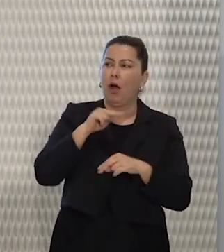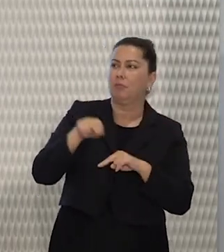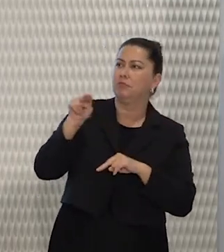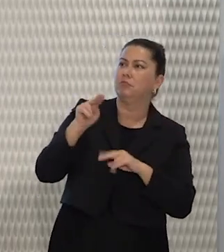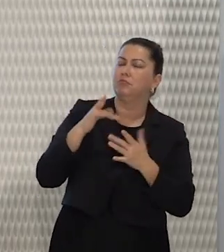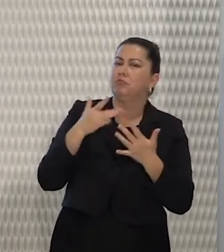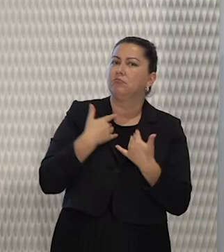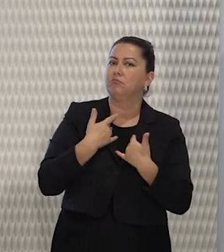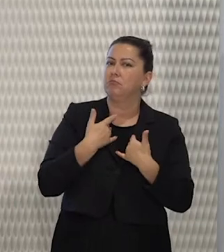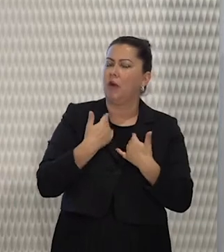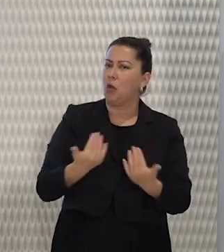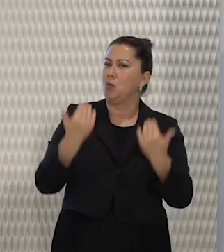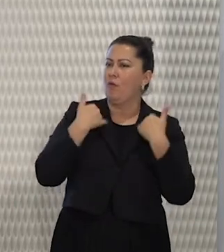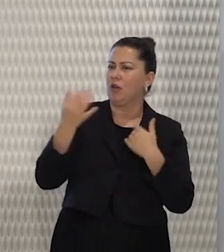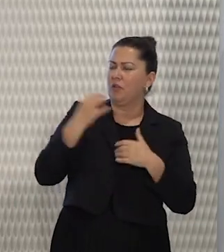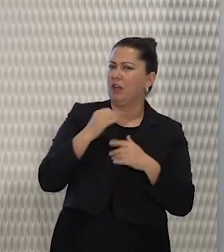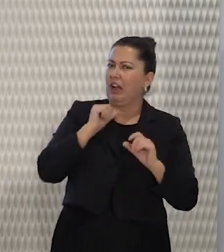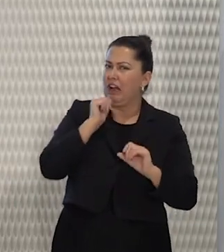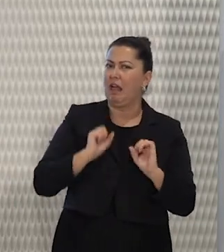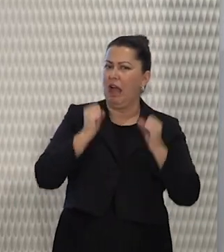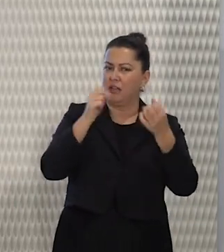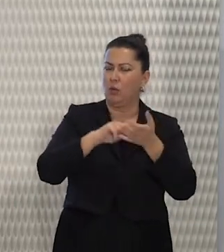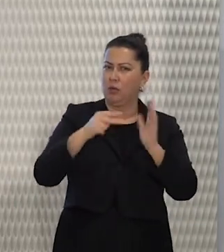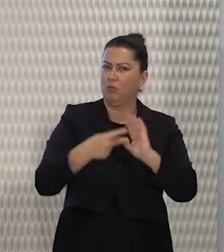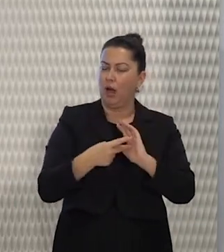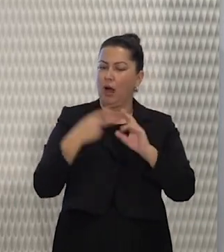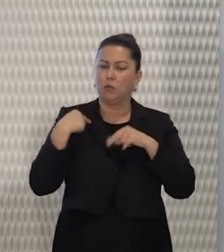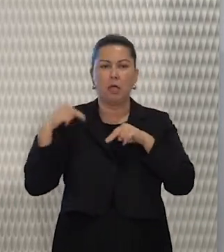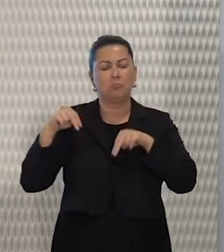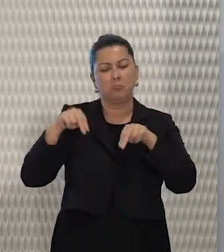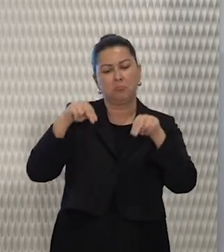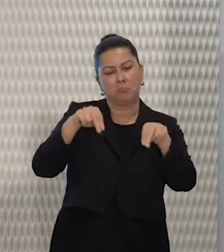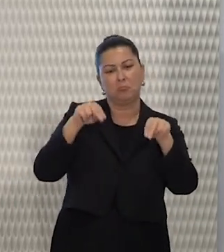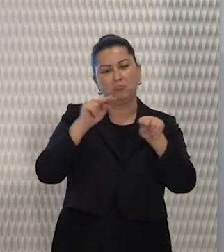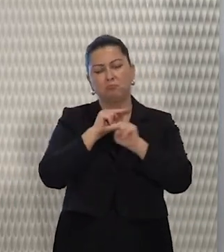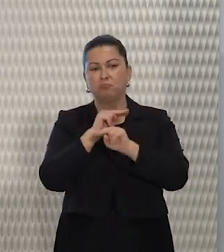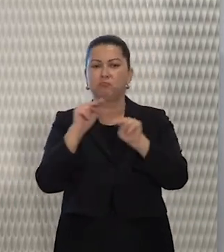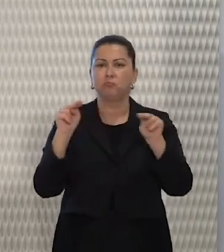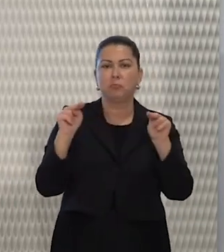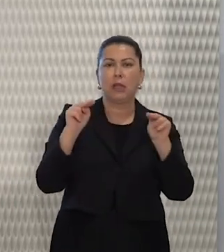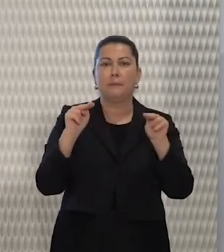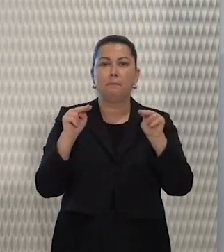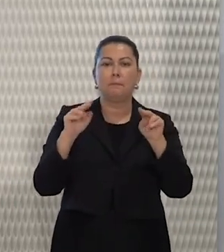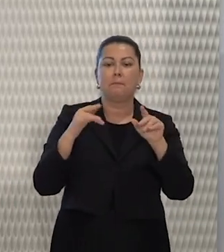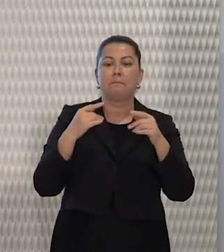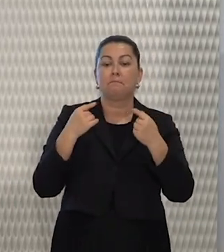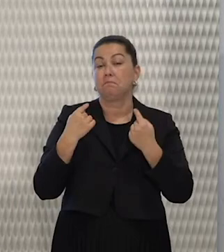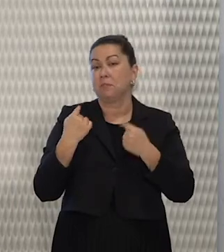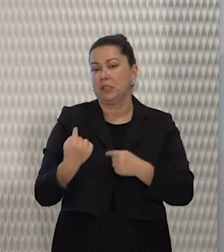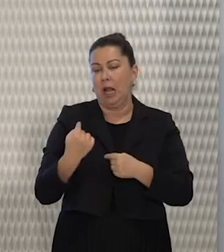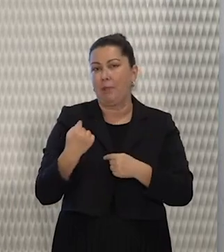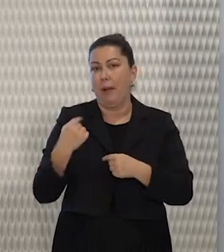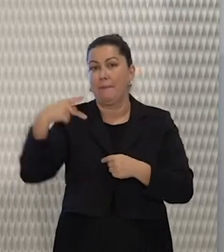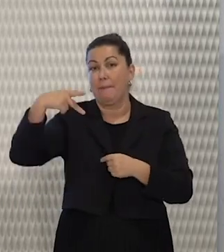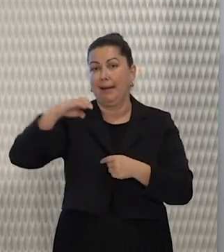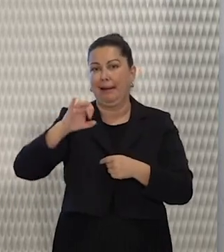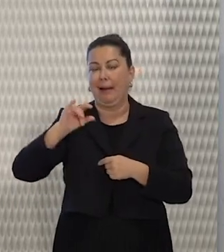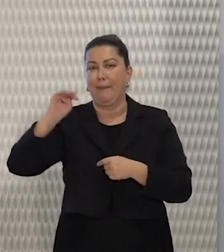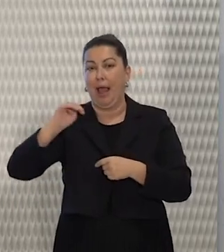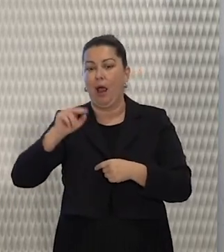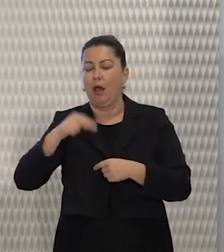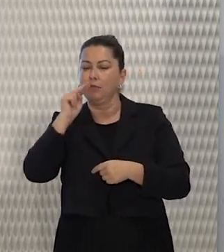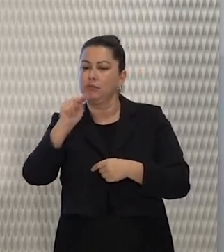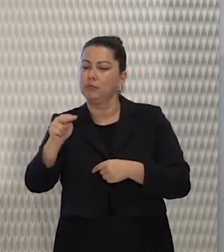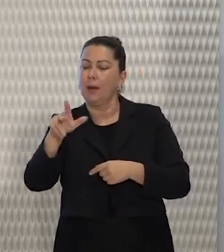Ich habe gesagt, wir haben da keinen Aktionsplan, und dann gehen wir so durch, und dann hat anscheinend Menschen mit offensichtlicher Beeinträchtigung gesehen.